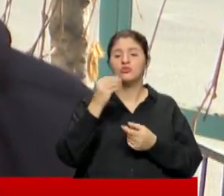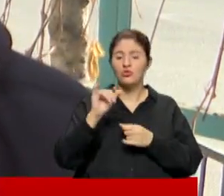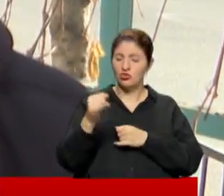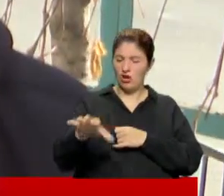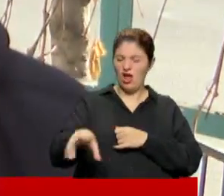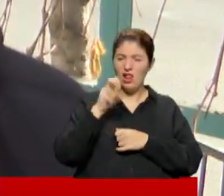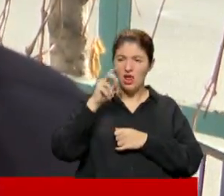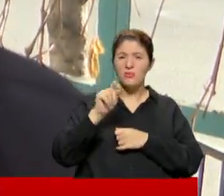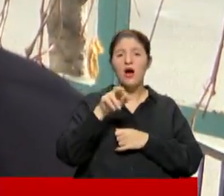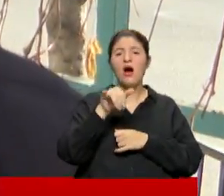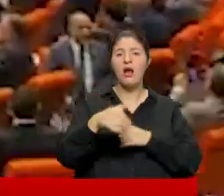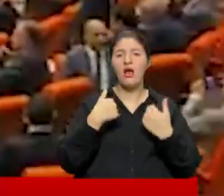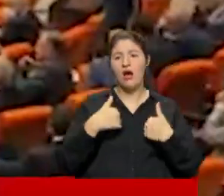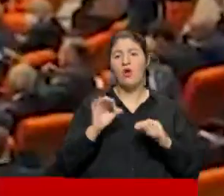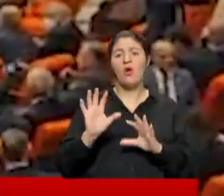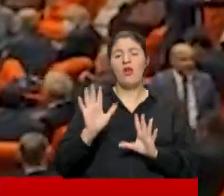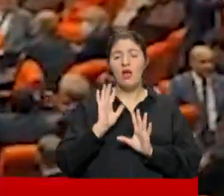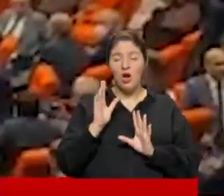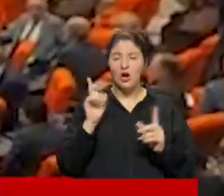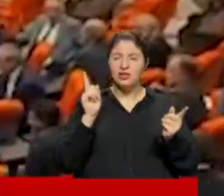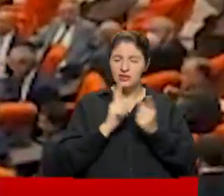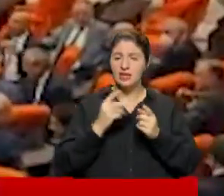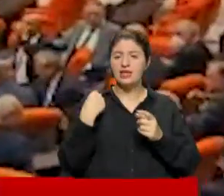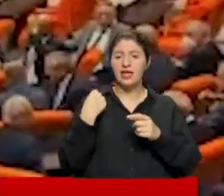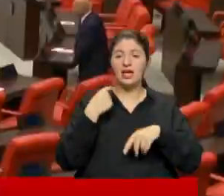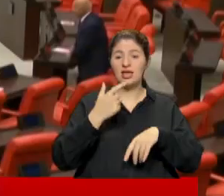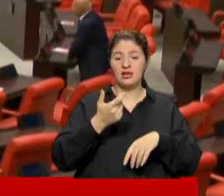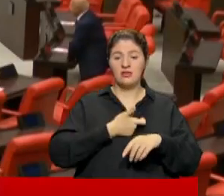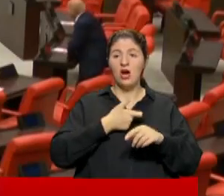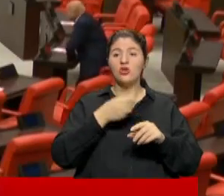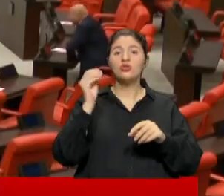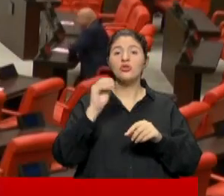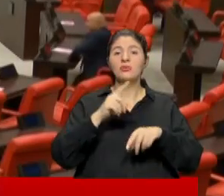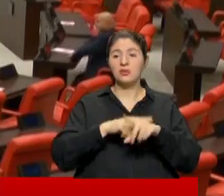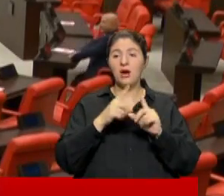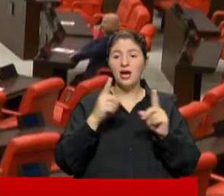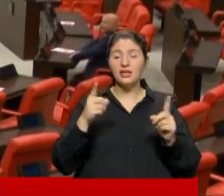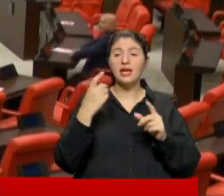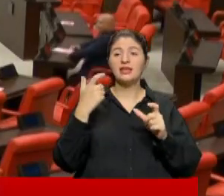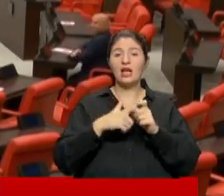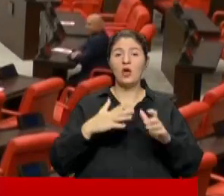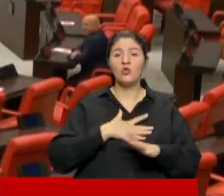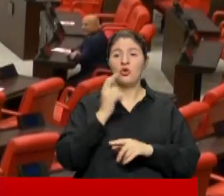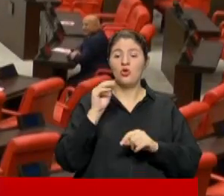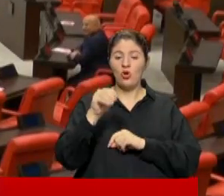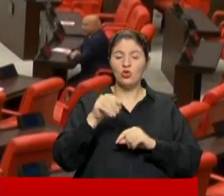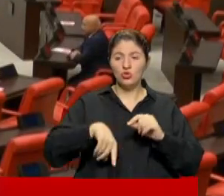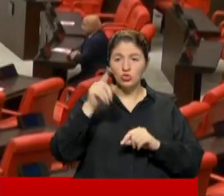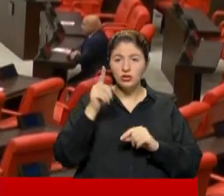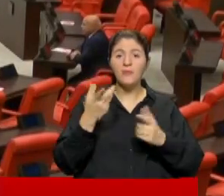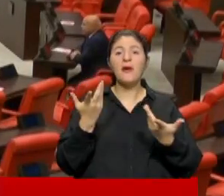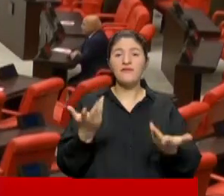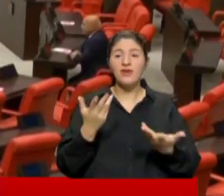oyuncağını alırsınız ya aynen o vaziyetteyim özetle meclisin yeni yasama dönemi mesaisi iktidarın genel kurula taşıdığı Gündem milyonların